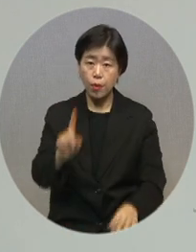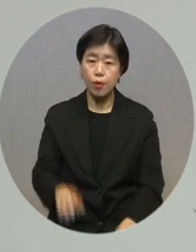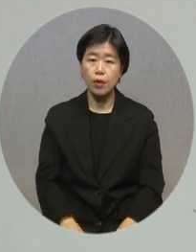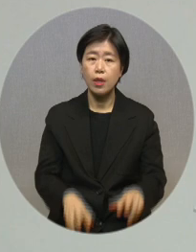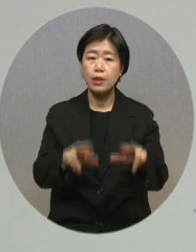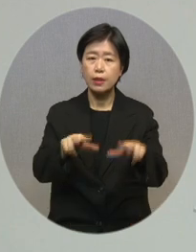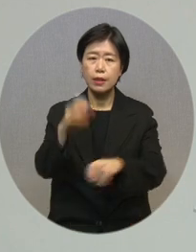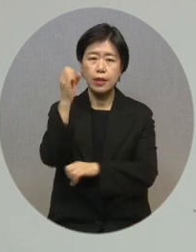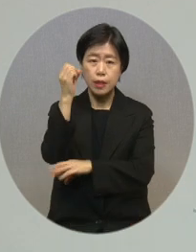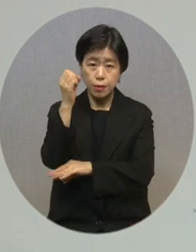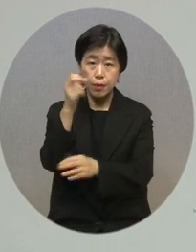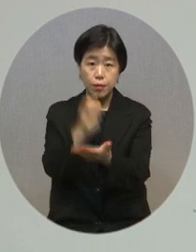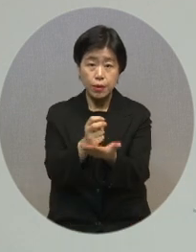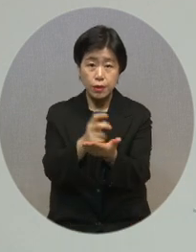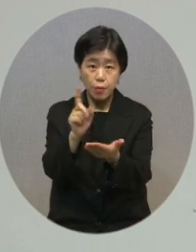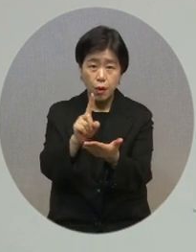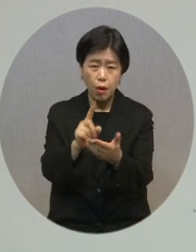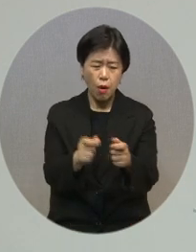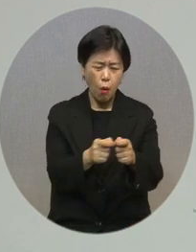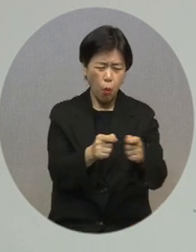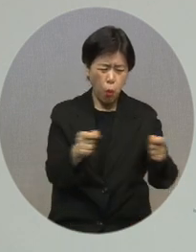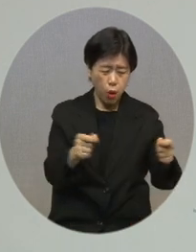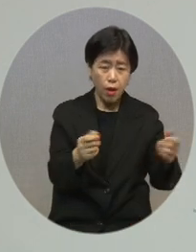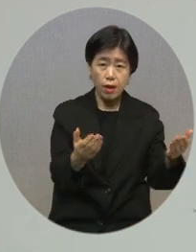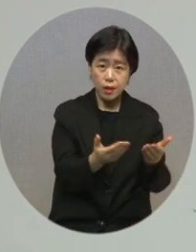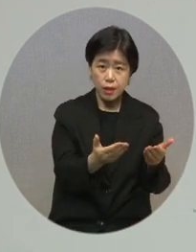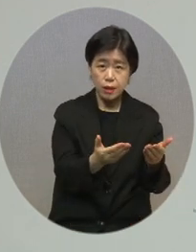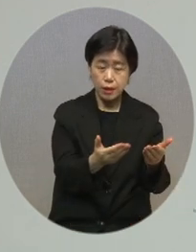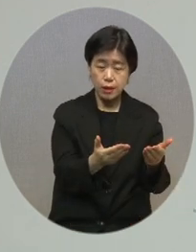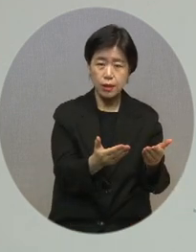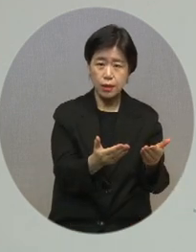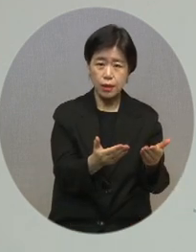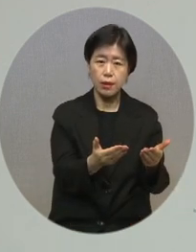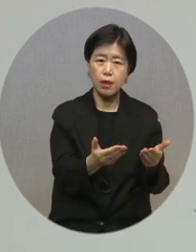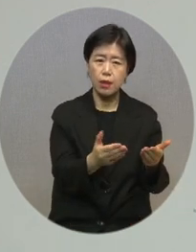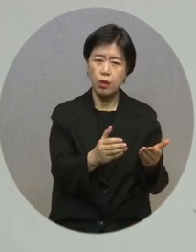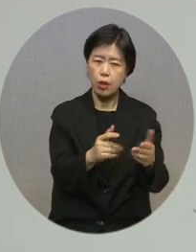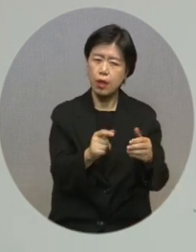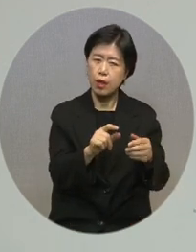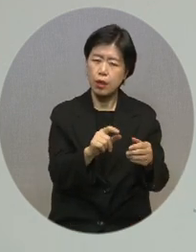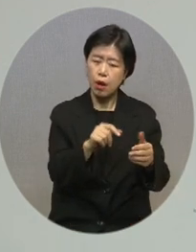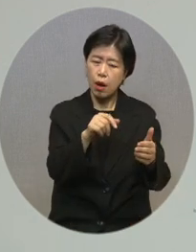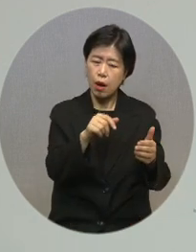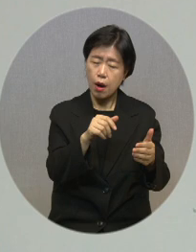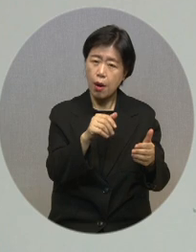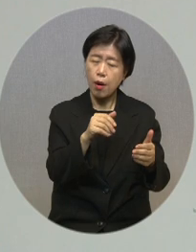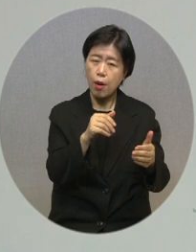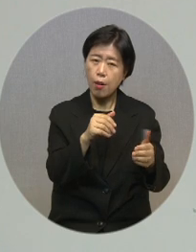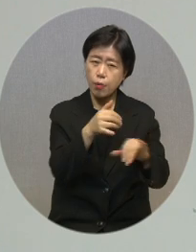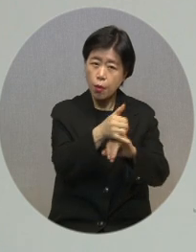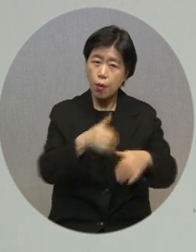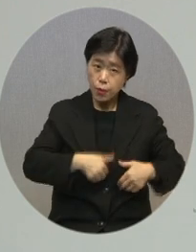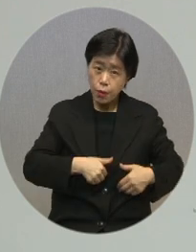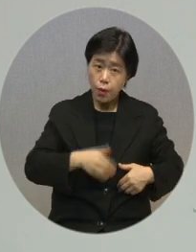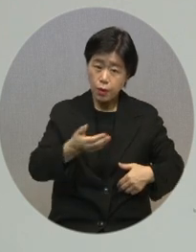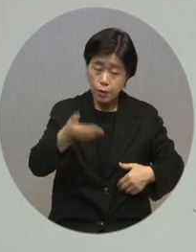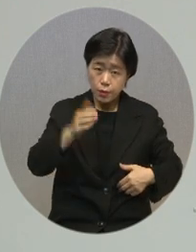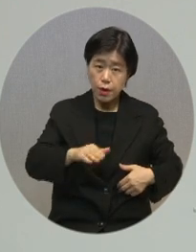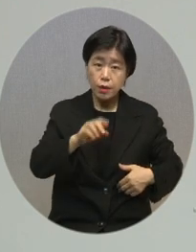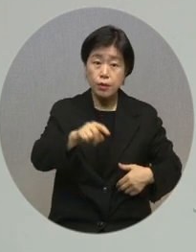기본 원칙을 장시간 근로는 해소하면서 그 범위 내에서 근로시간을 좀